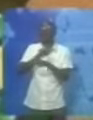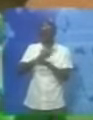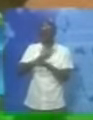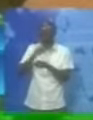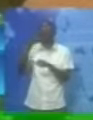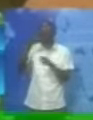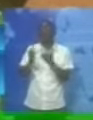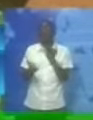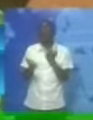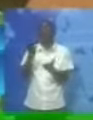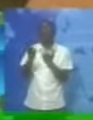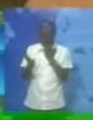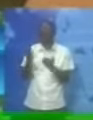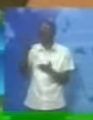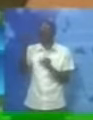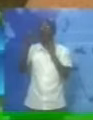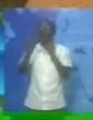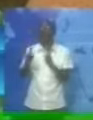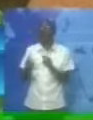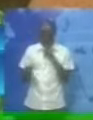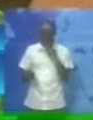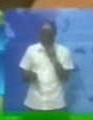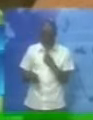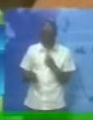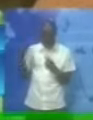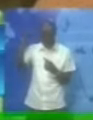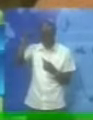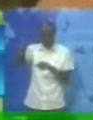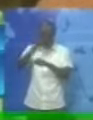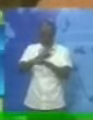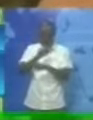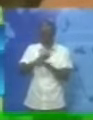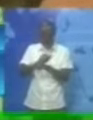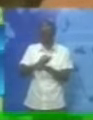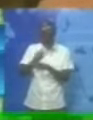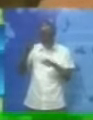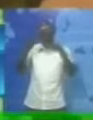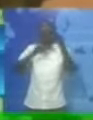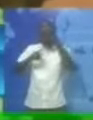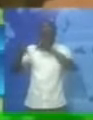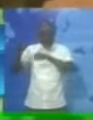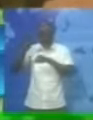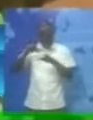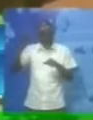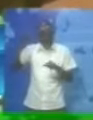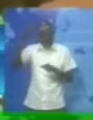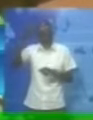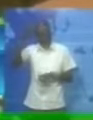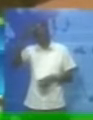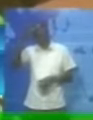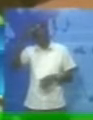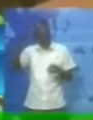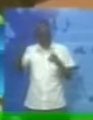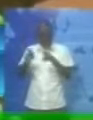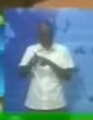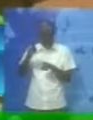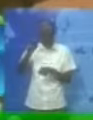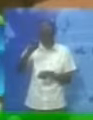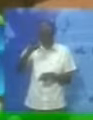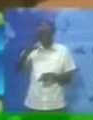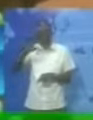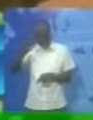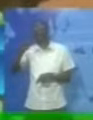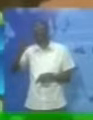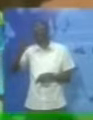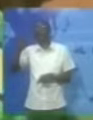pourrait comparer, comme l'a dit quelqu'un tout à l'heure, à des œuvres d'artistes historiquement connus comme Picasso, parce que ce